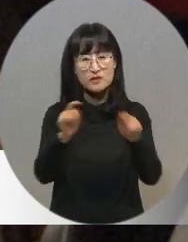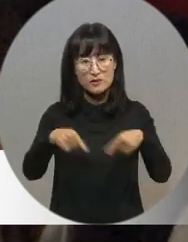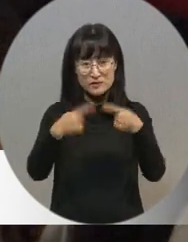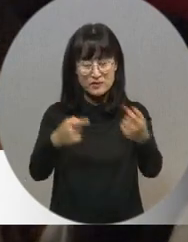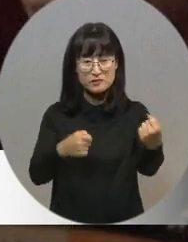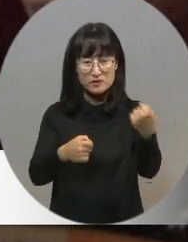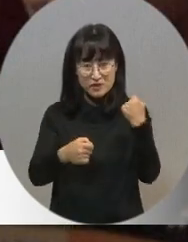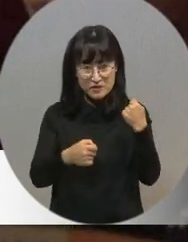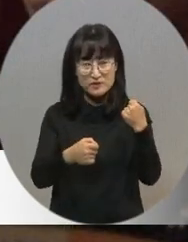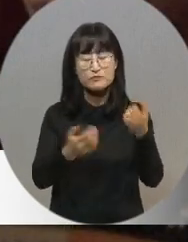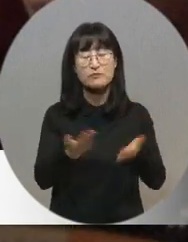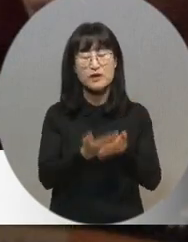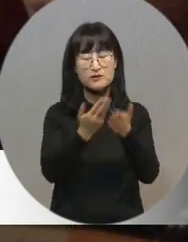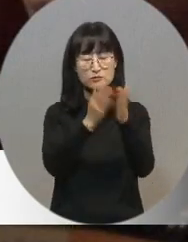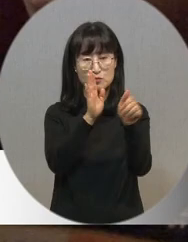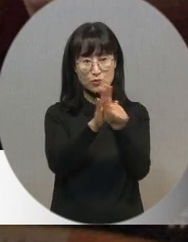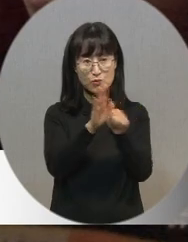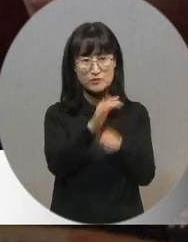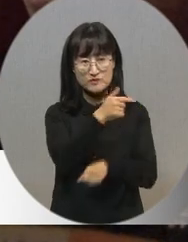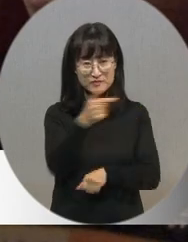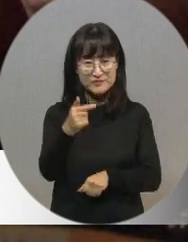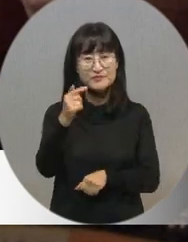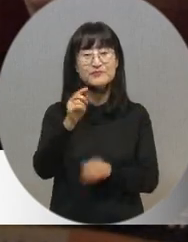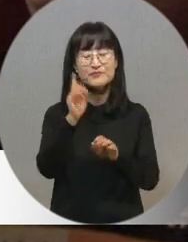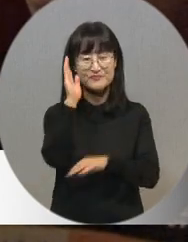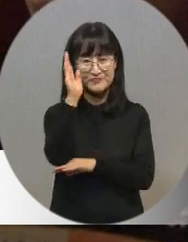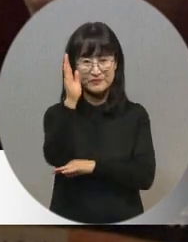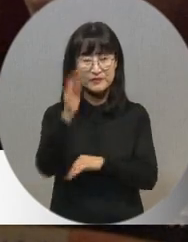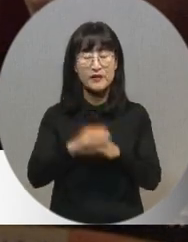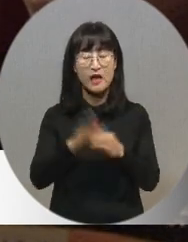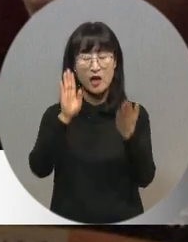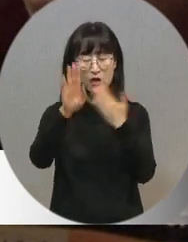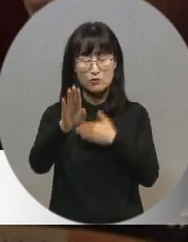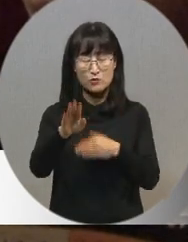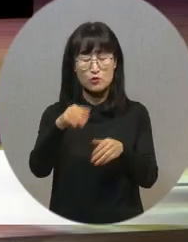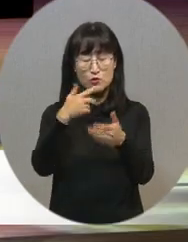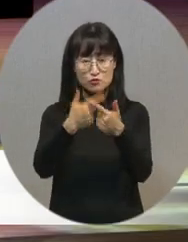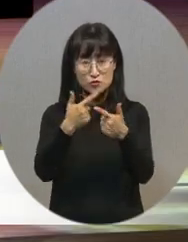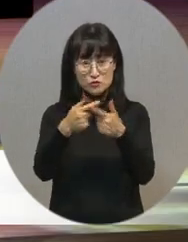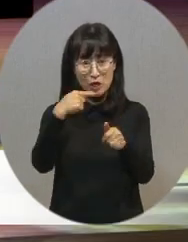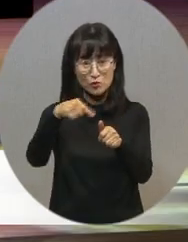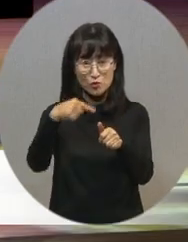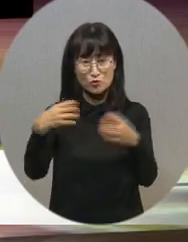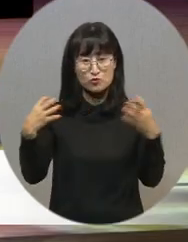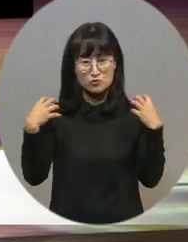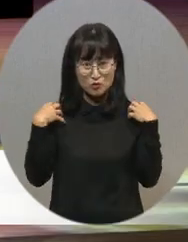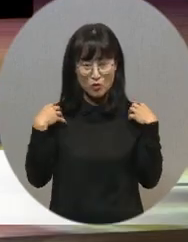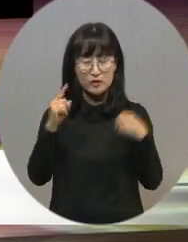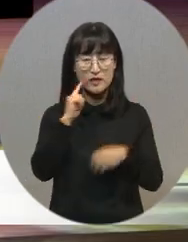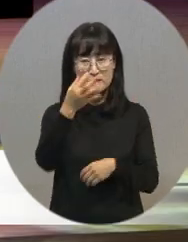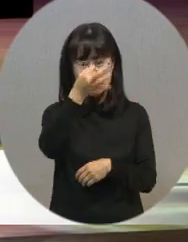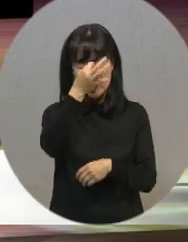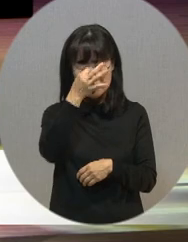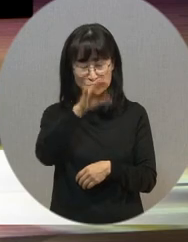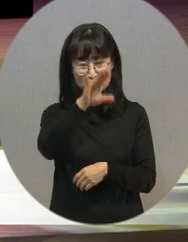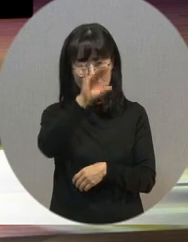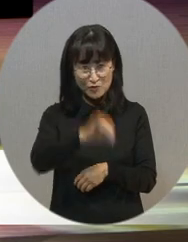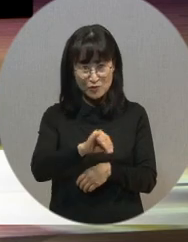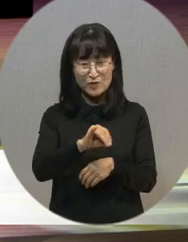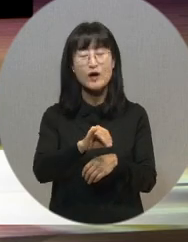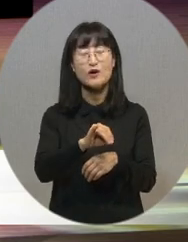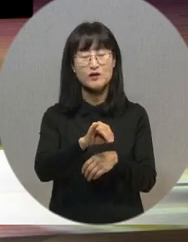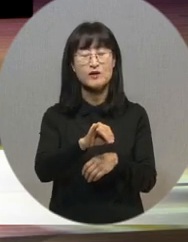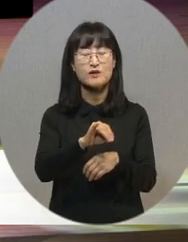데 큰 도움이 될 것이라며 향후에도 부산교육청은 예술적 감수성과 조화로운 인성을